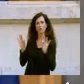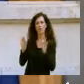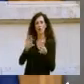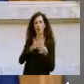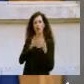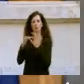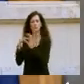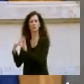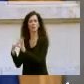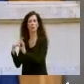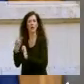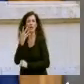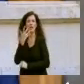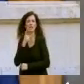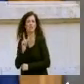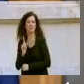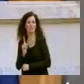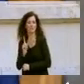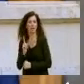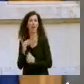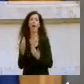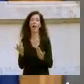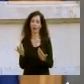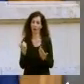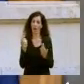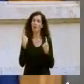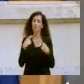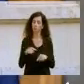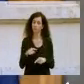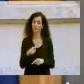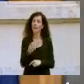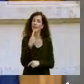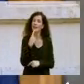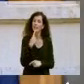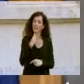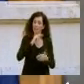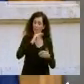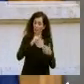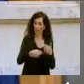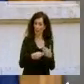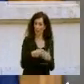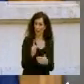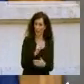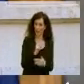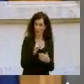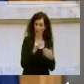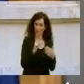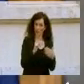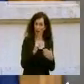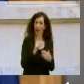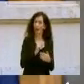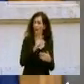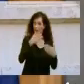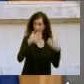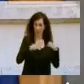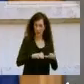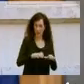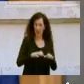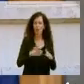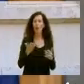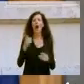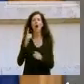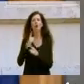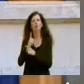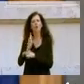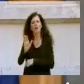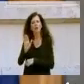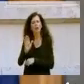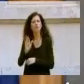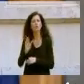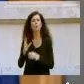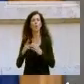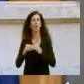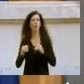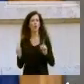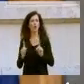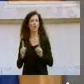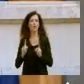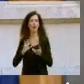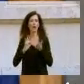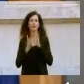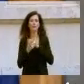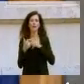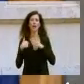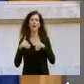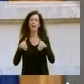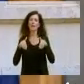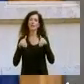perverso chi meno firma meno fa il suo dovere si tiene al riparo da qualsiasi